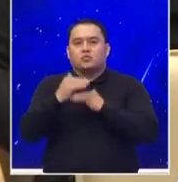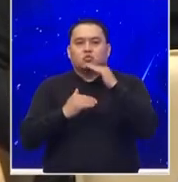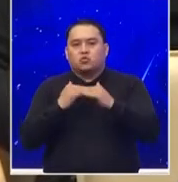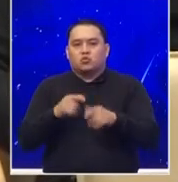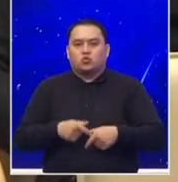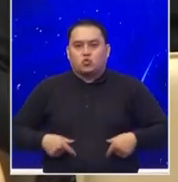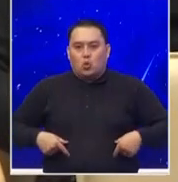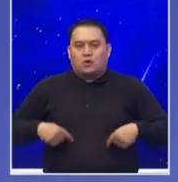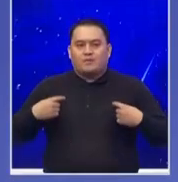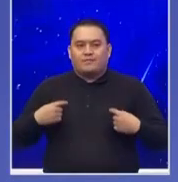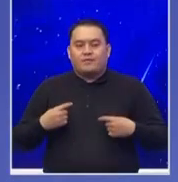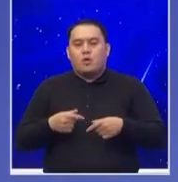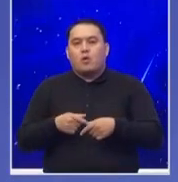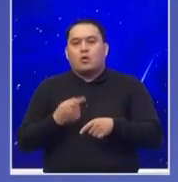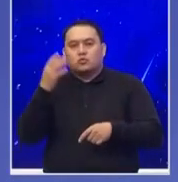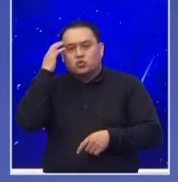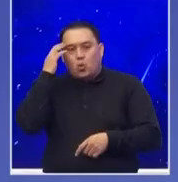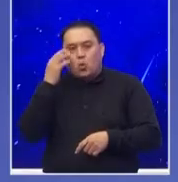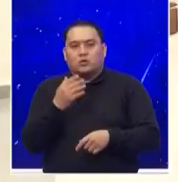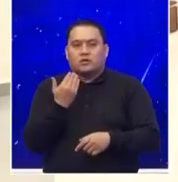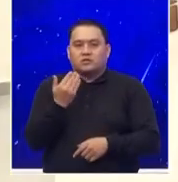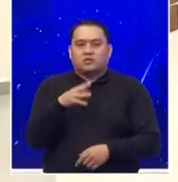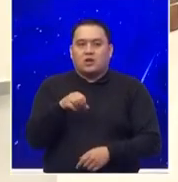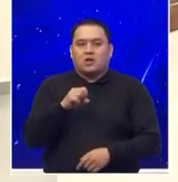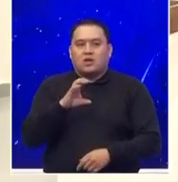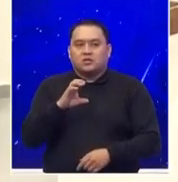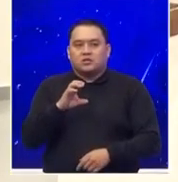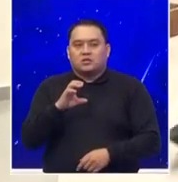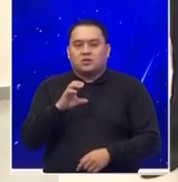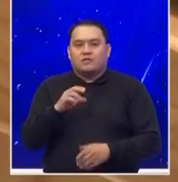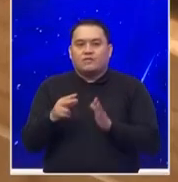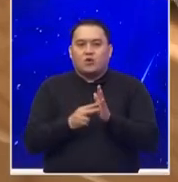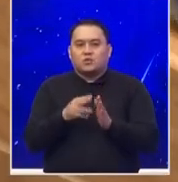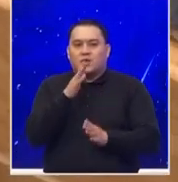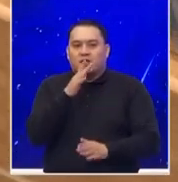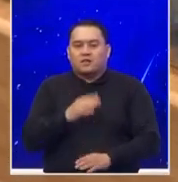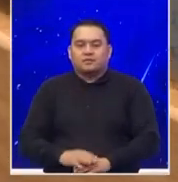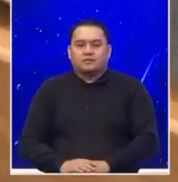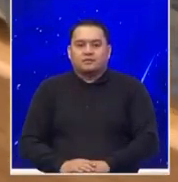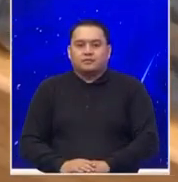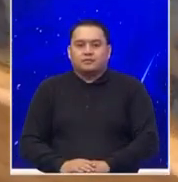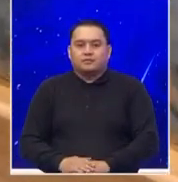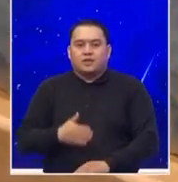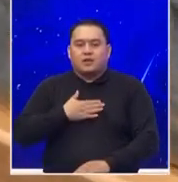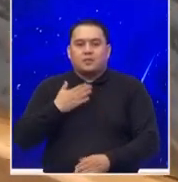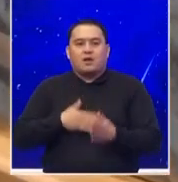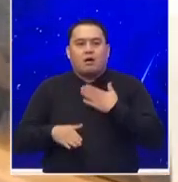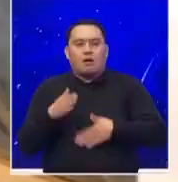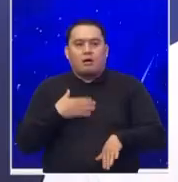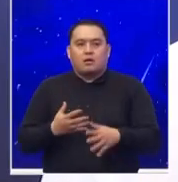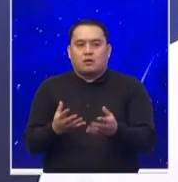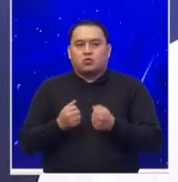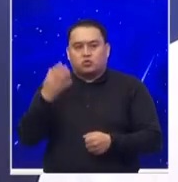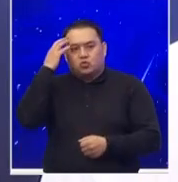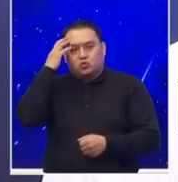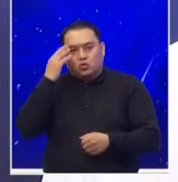черного пояса, Жалгас Кадырбеков. К заветному знаку высшего мастерства он шел целых 8 лет. Для меня это радость, что я получил